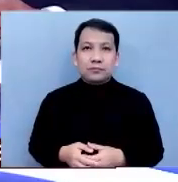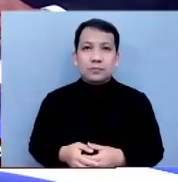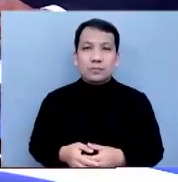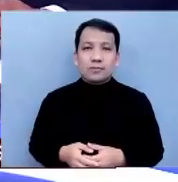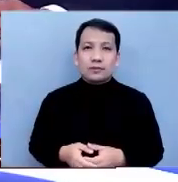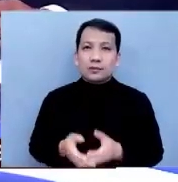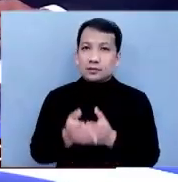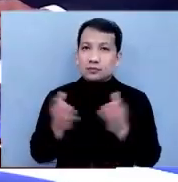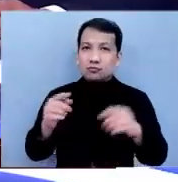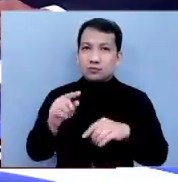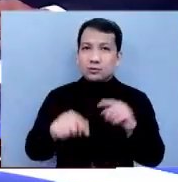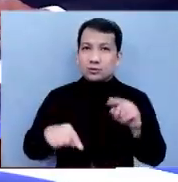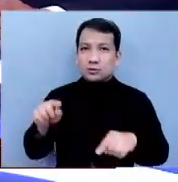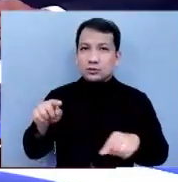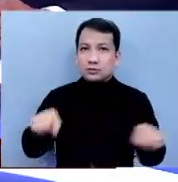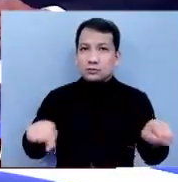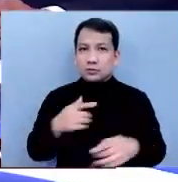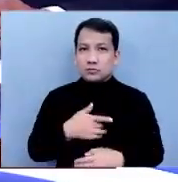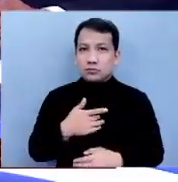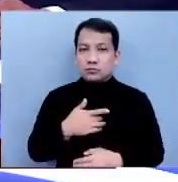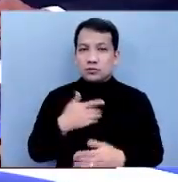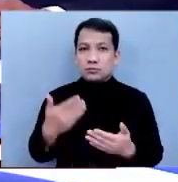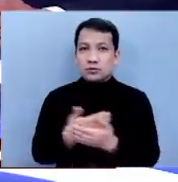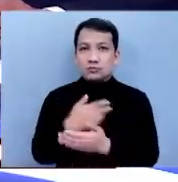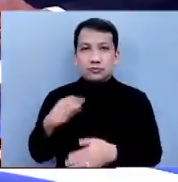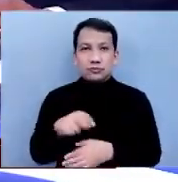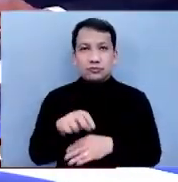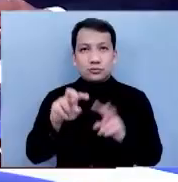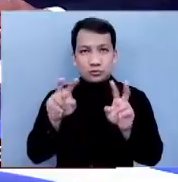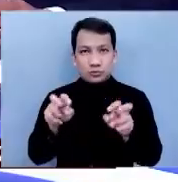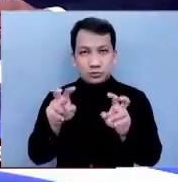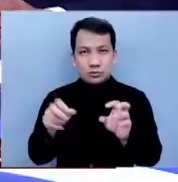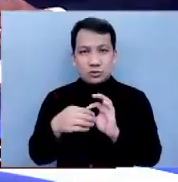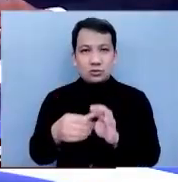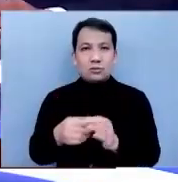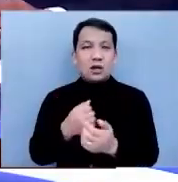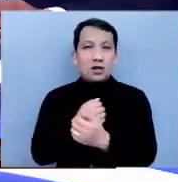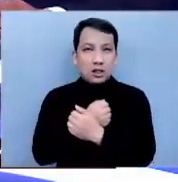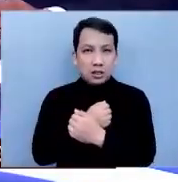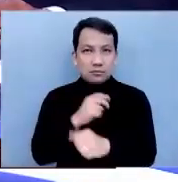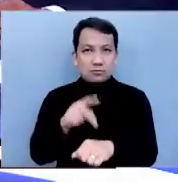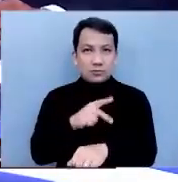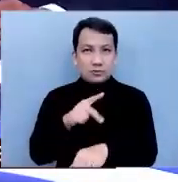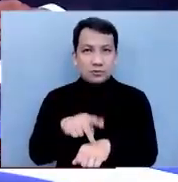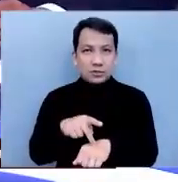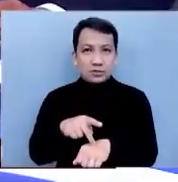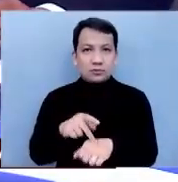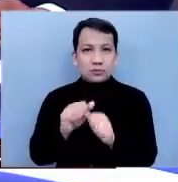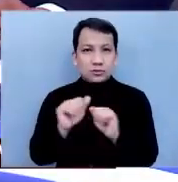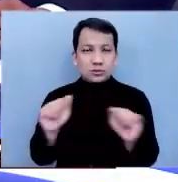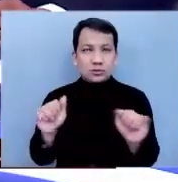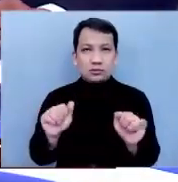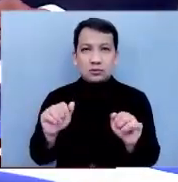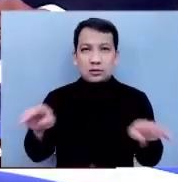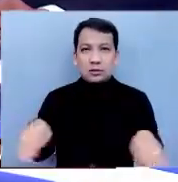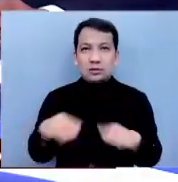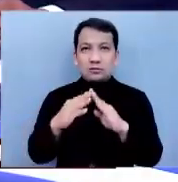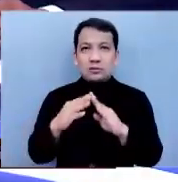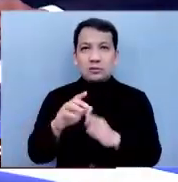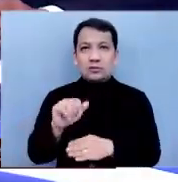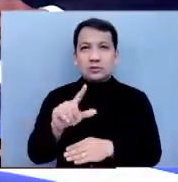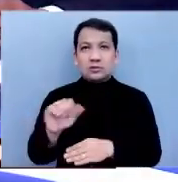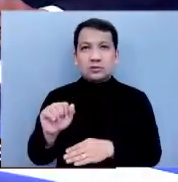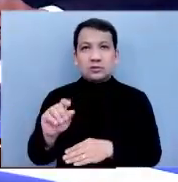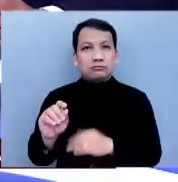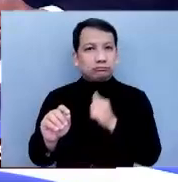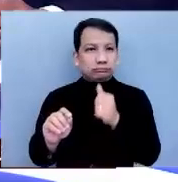Umani ng samot-saring reaksyon ang bagong tourism slogan ng bansa na Love the Philippines. Pati si Albay Congressman Joey Salceda na dismaya